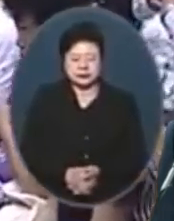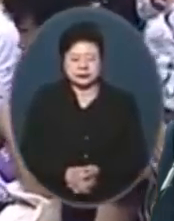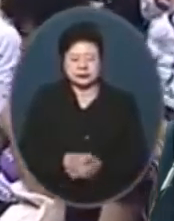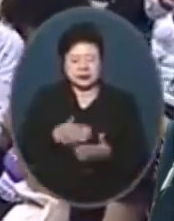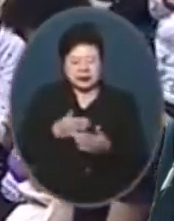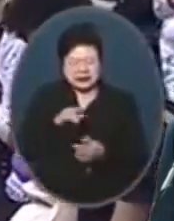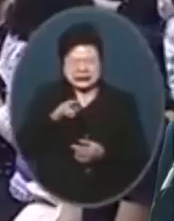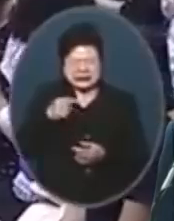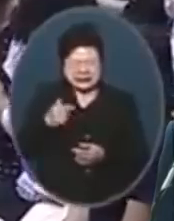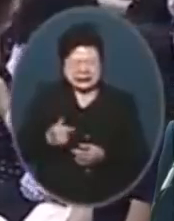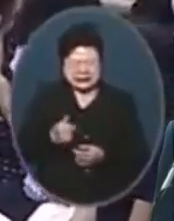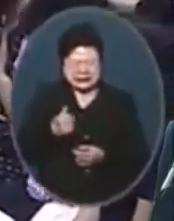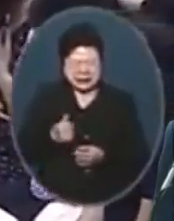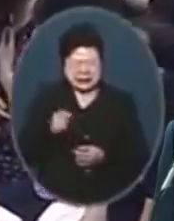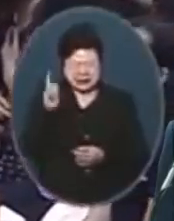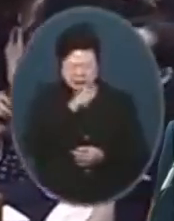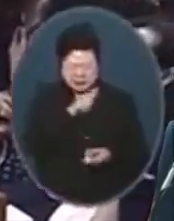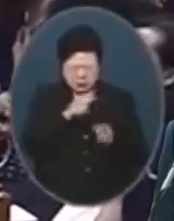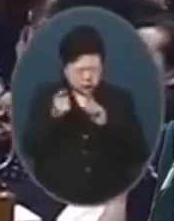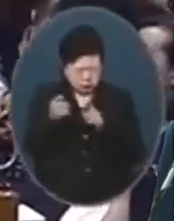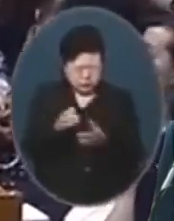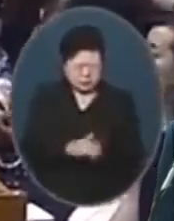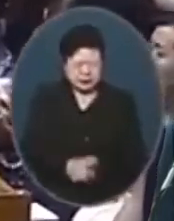신장이 나쁜 사람을 주님께서 고치시옵소서.